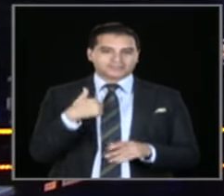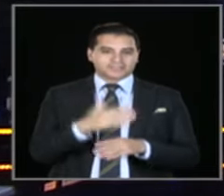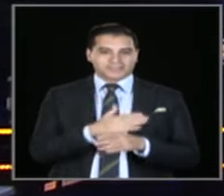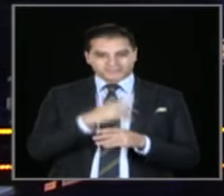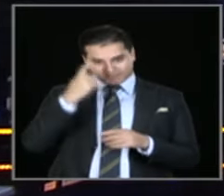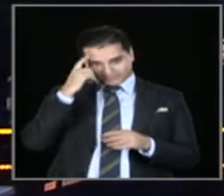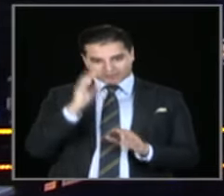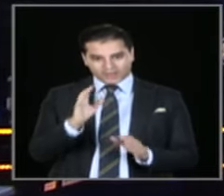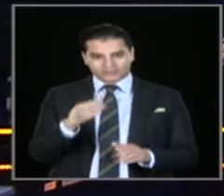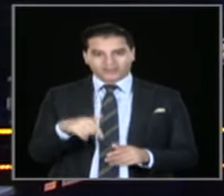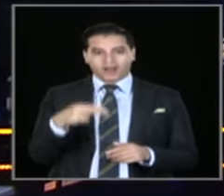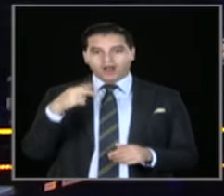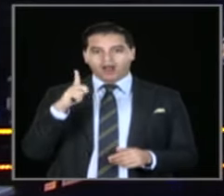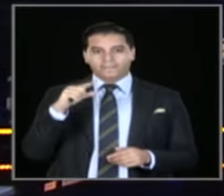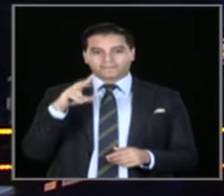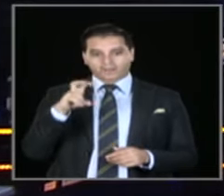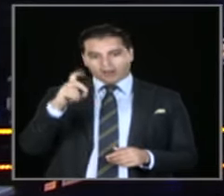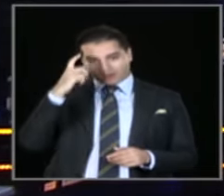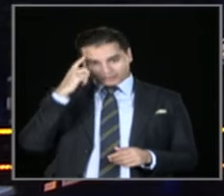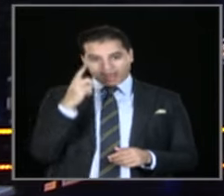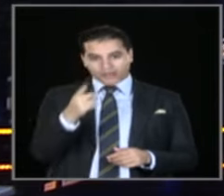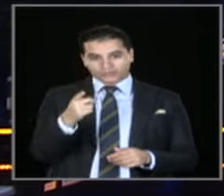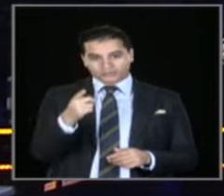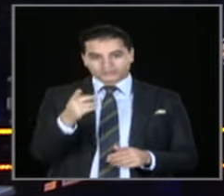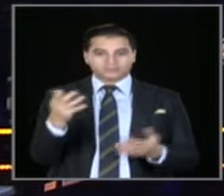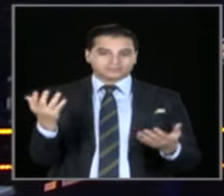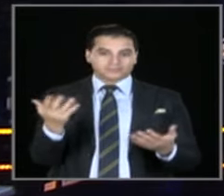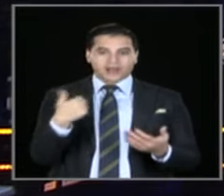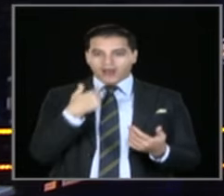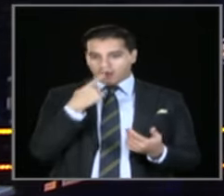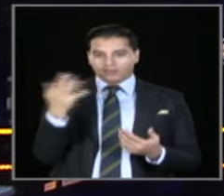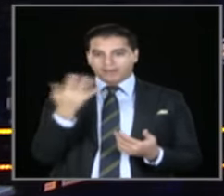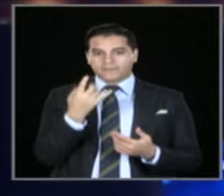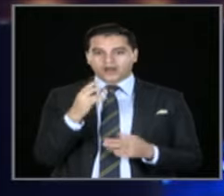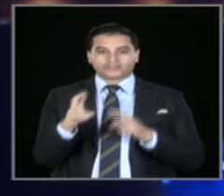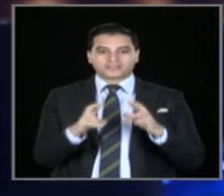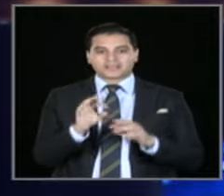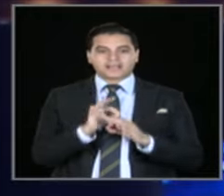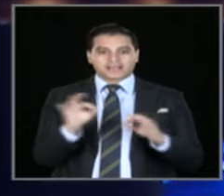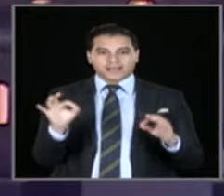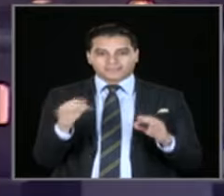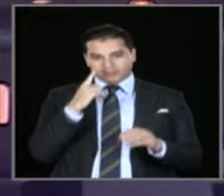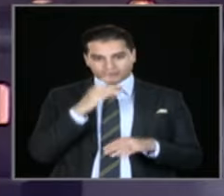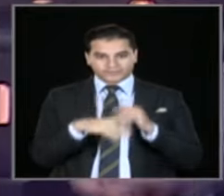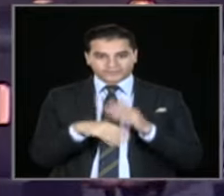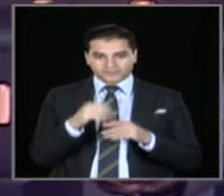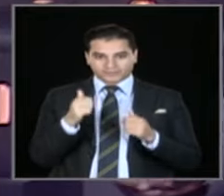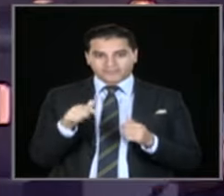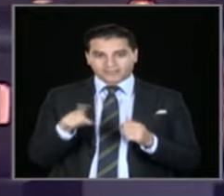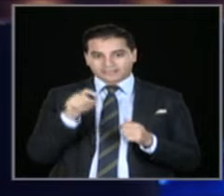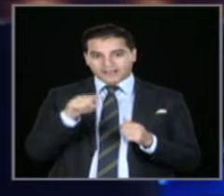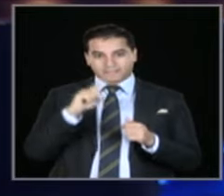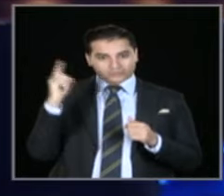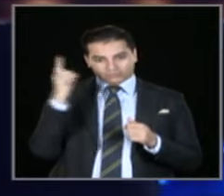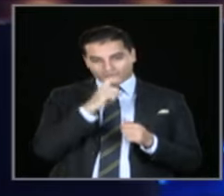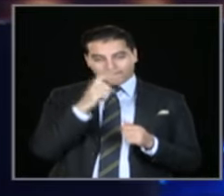تعرف؟ عبد الله عايز تعرف؟ لا لا خلينا نفهم. أنا قلت العشر أسئلة كاملين. تمام؟ تمام. الأسئلة مش صعبة.